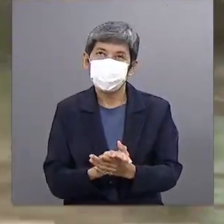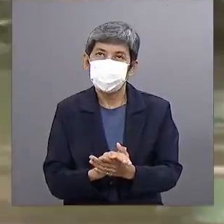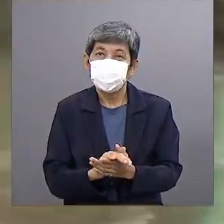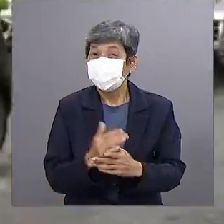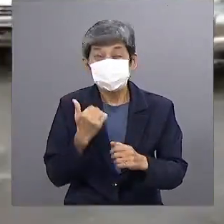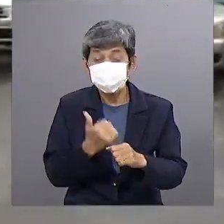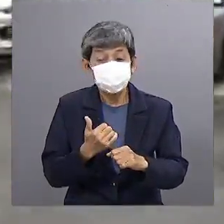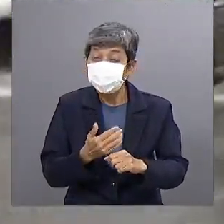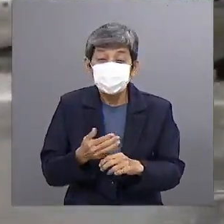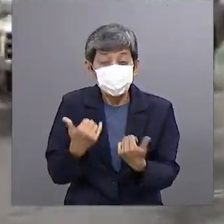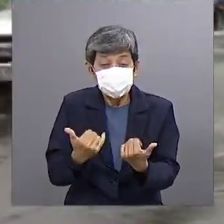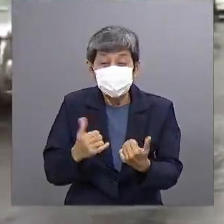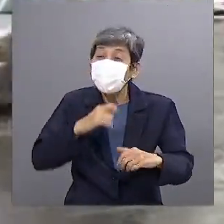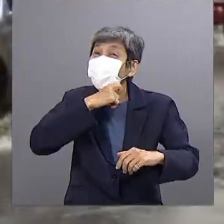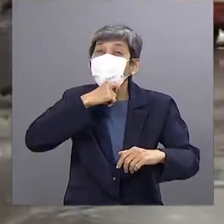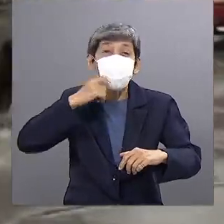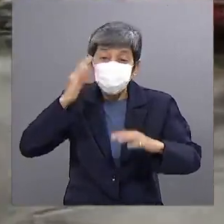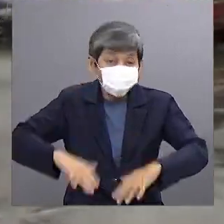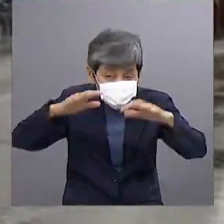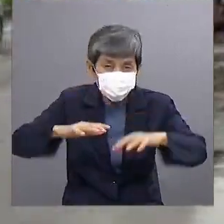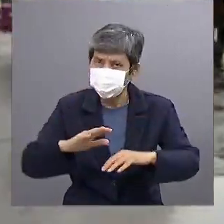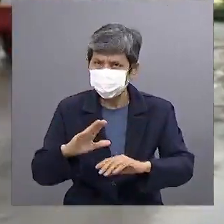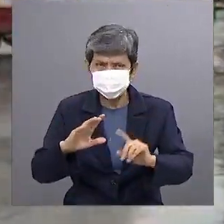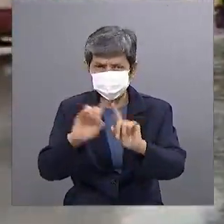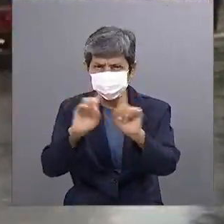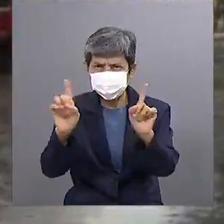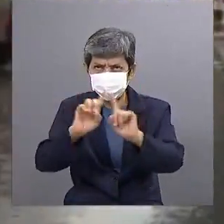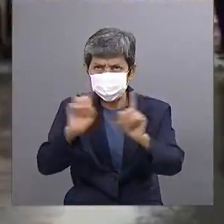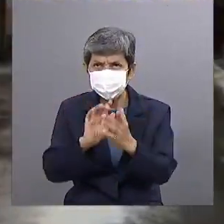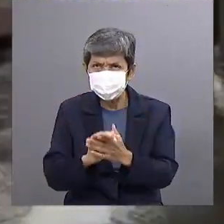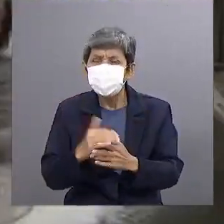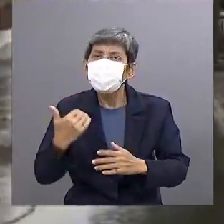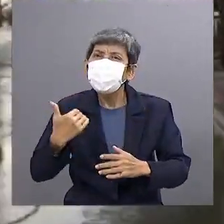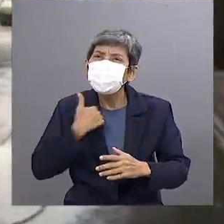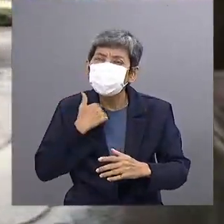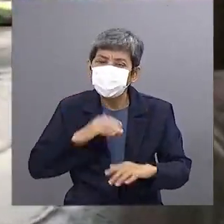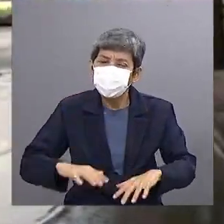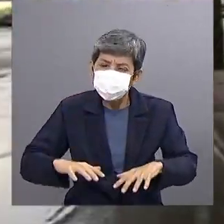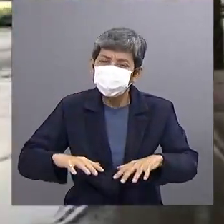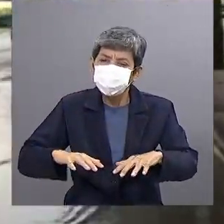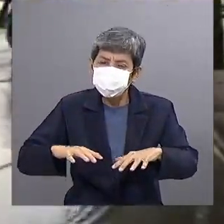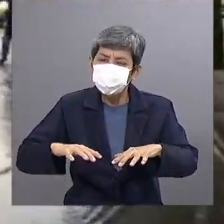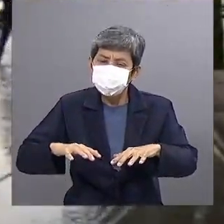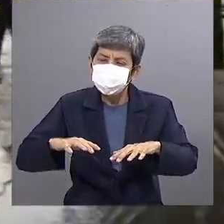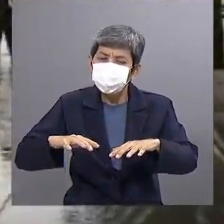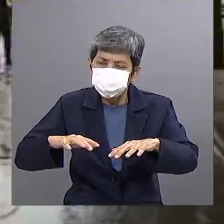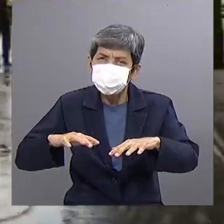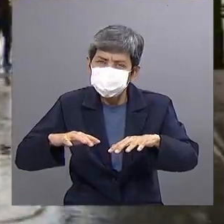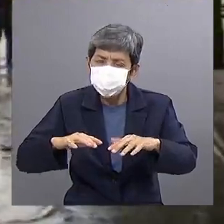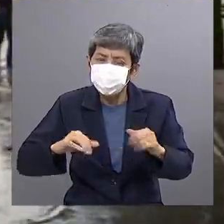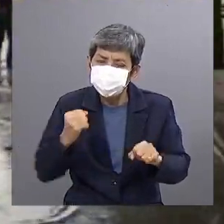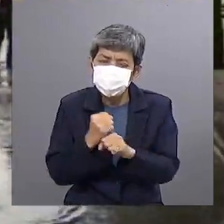วันนี้มันแห้งๆอยู่งี้พรุ่งนี้น้ำมันพรึบมาเลยมันจะค่อยๆมาค่อยๆเป็นค่อยๆไปนะครับเพราะฉะนั้นต